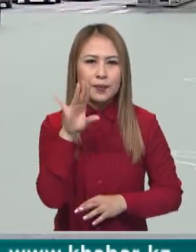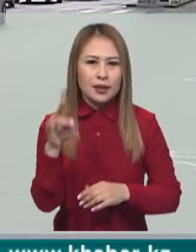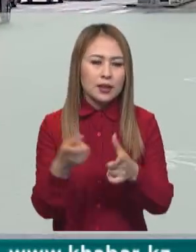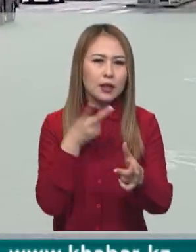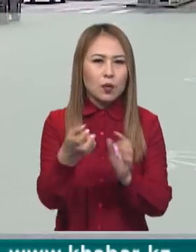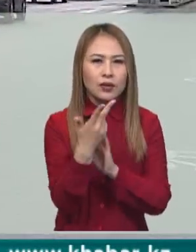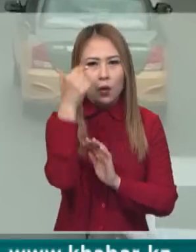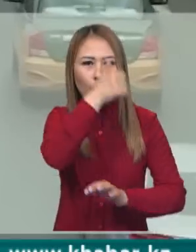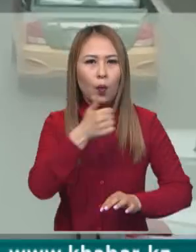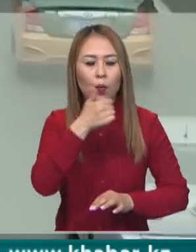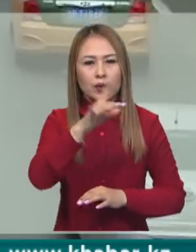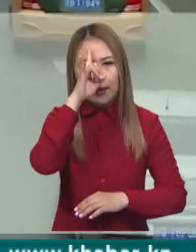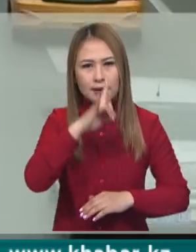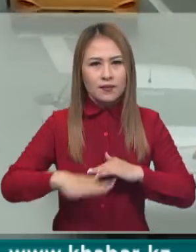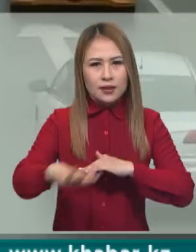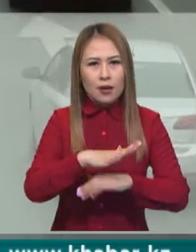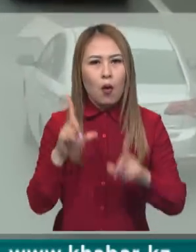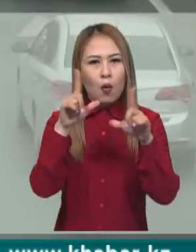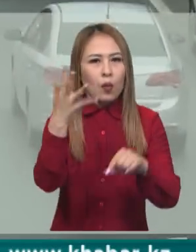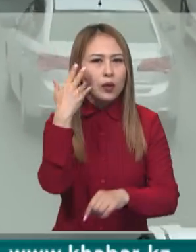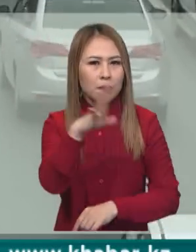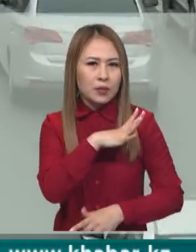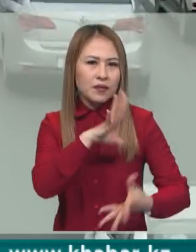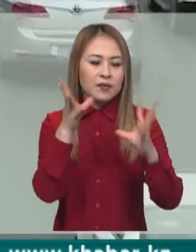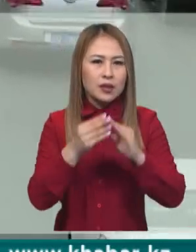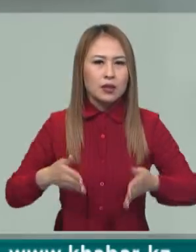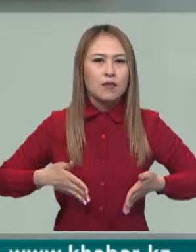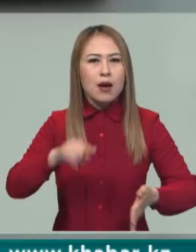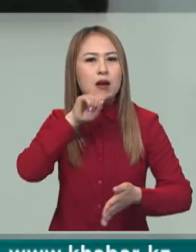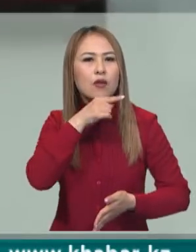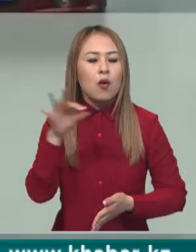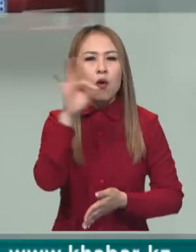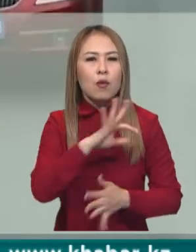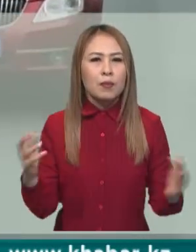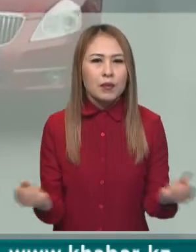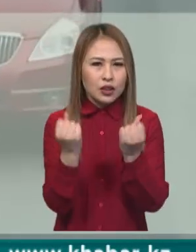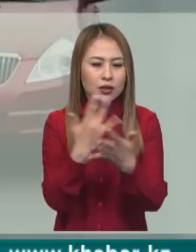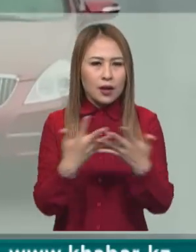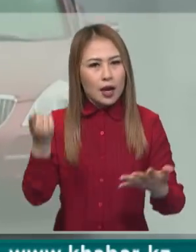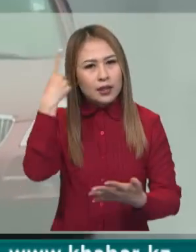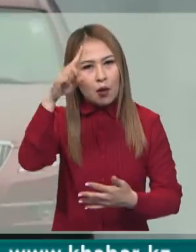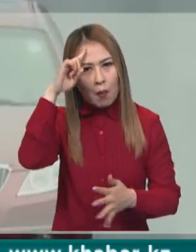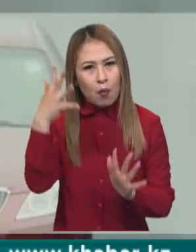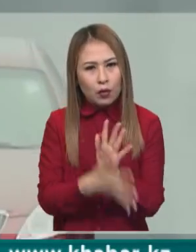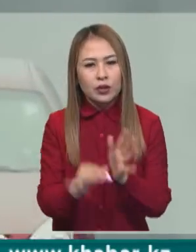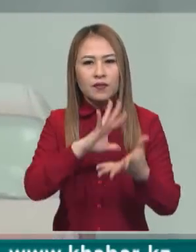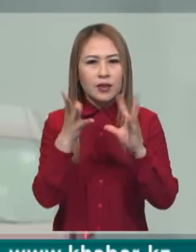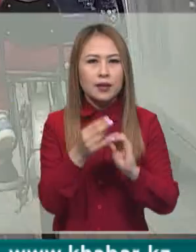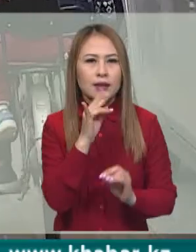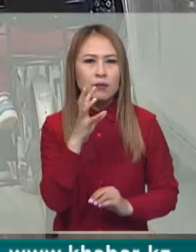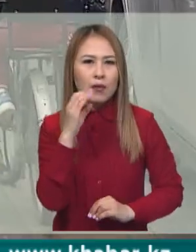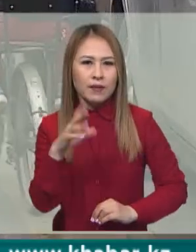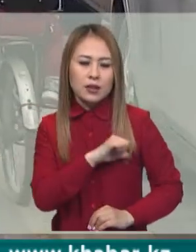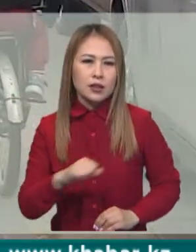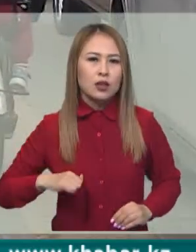жылы Қазақстан елордасына мемлекеттік сапармен барған кезінде Жібек жолының экономикалық белдеу атты идеясын ұсынып, елбасы Нұрсұлтан Назарбаевтан